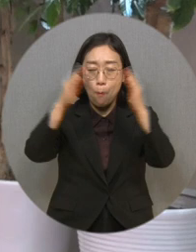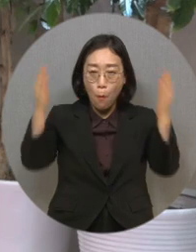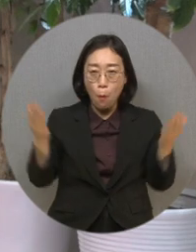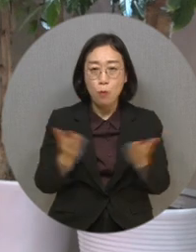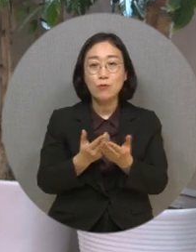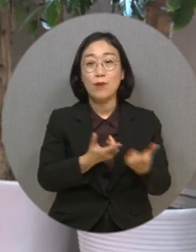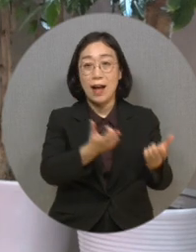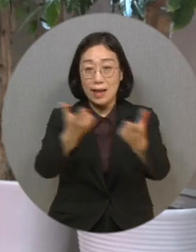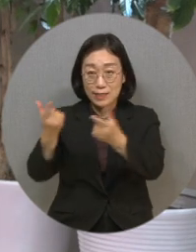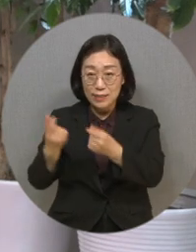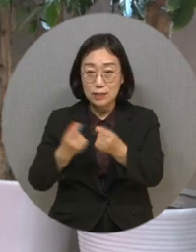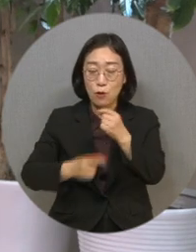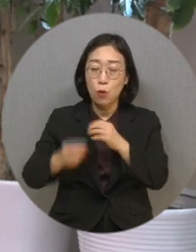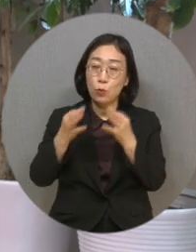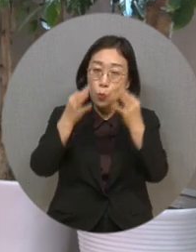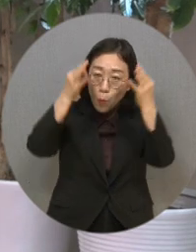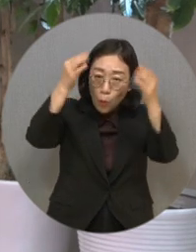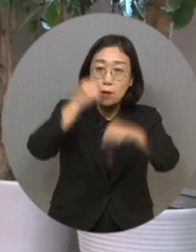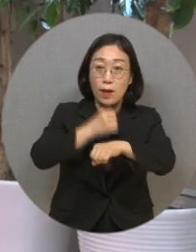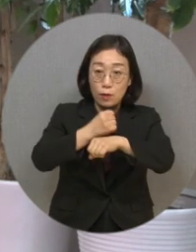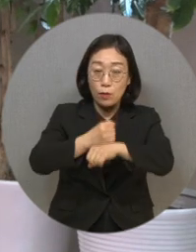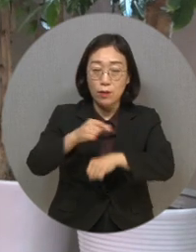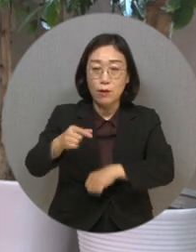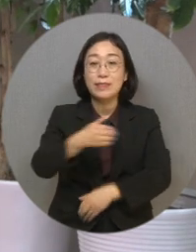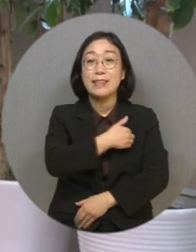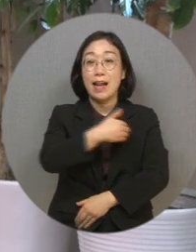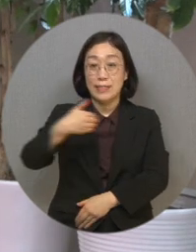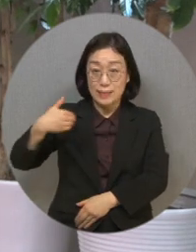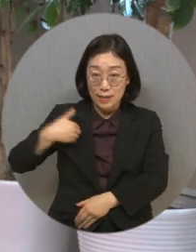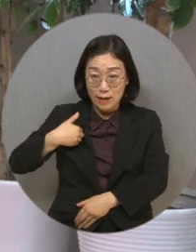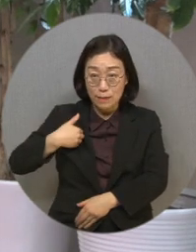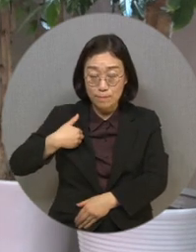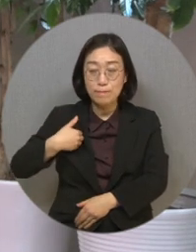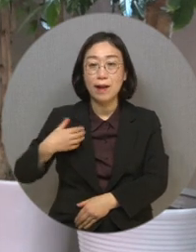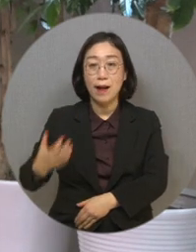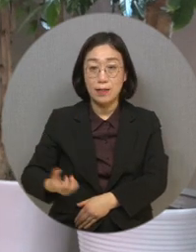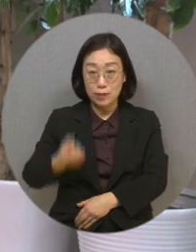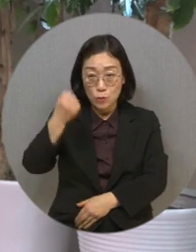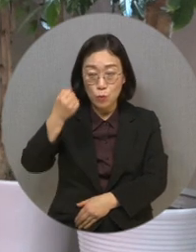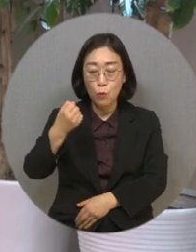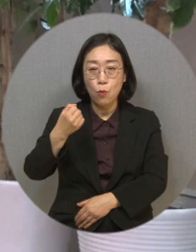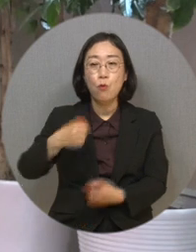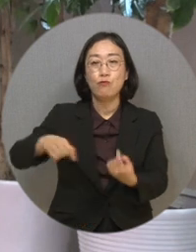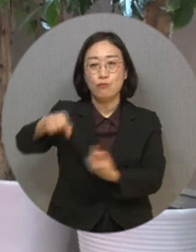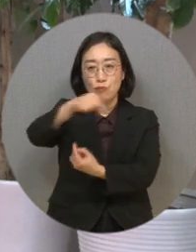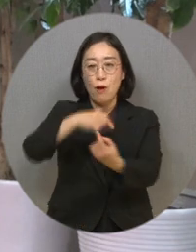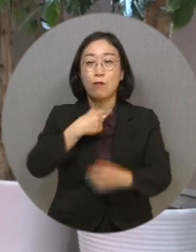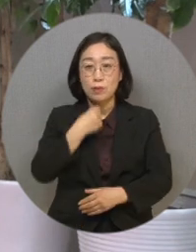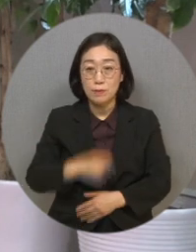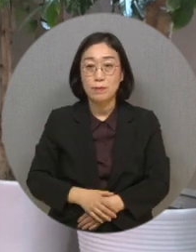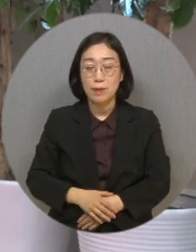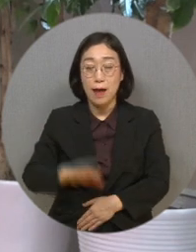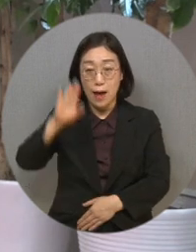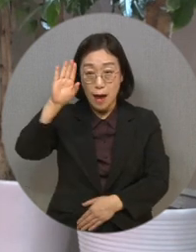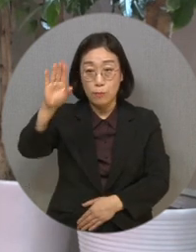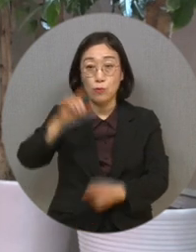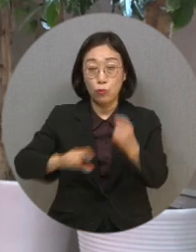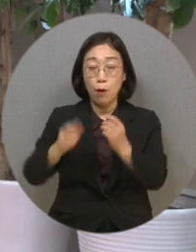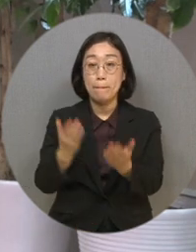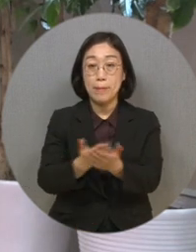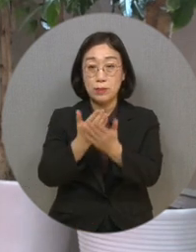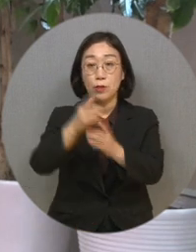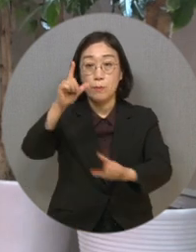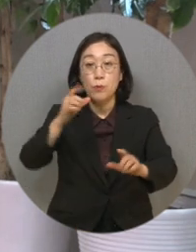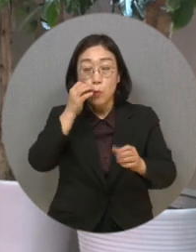있고 또 앞으로도 채워갈 것이기 때문에 그런 자신감으로 또 바탕으로 운영하려고 합니다. 또 앞으로 더 발전하는